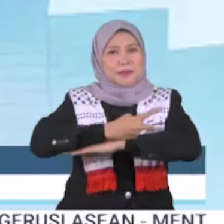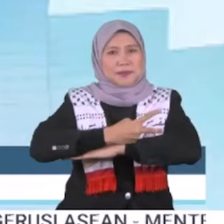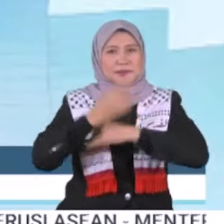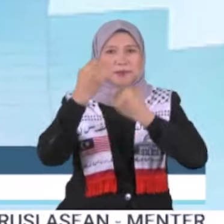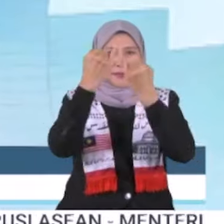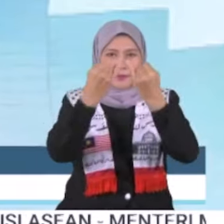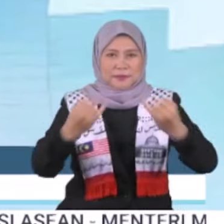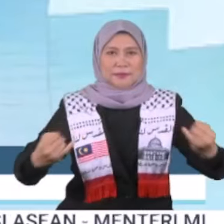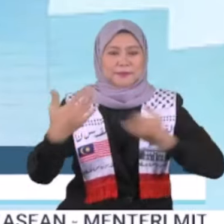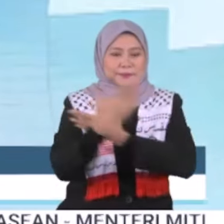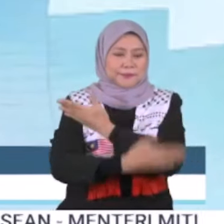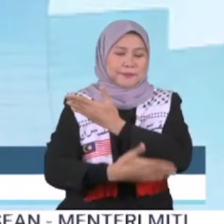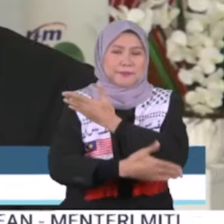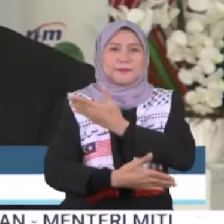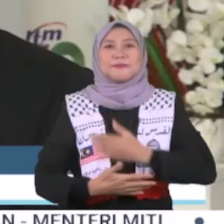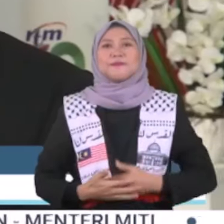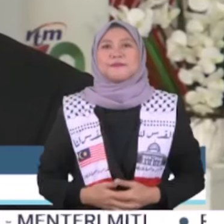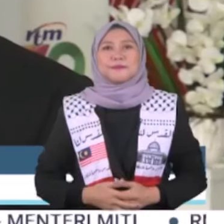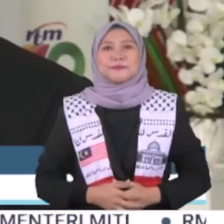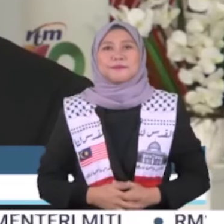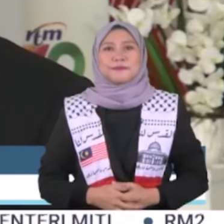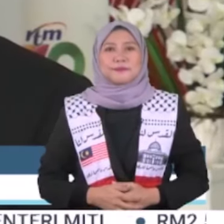di Istana Negara.